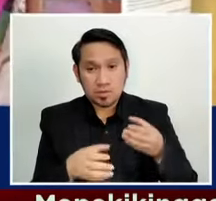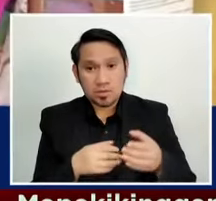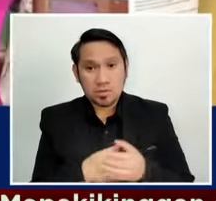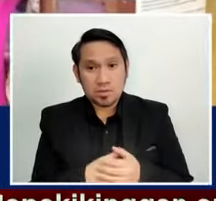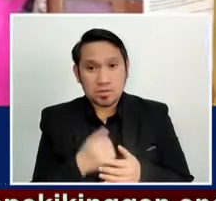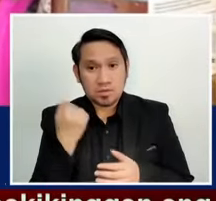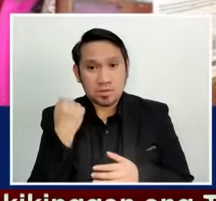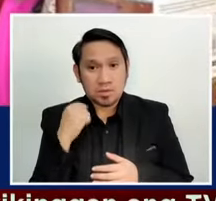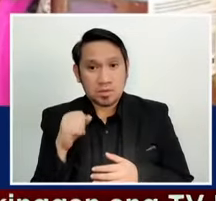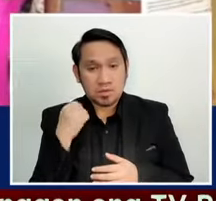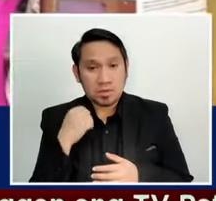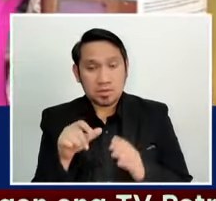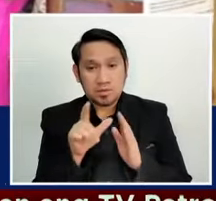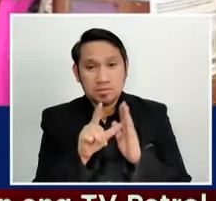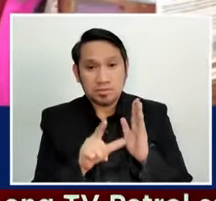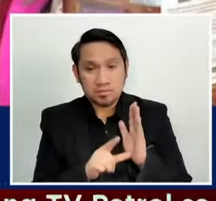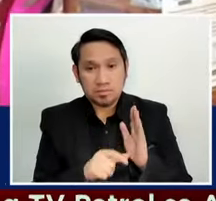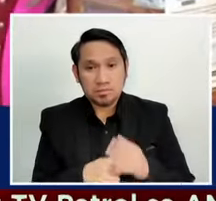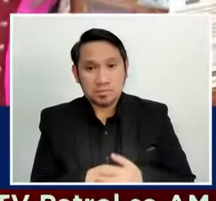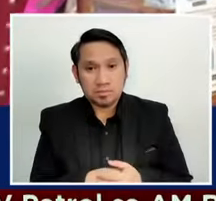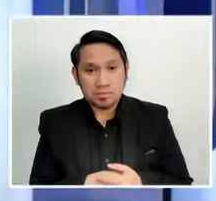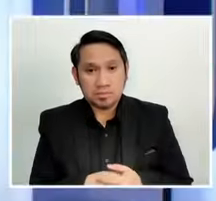sa batas kasambahay.